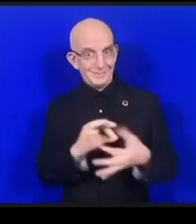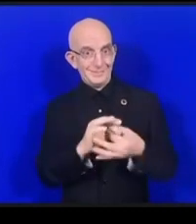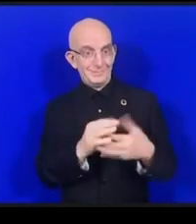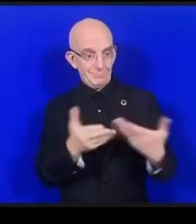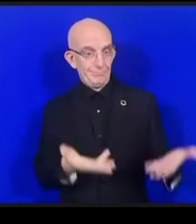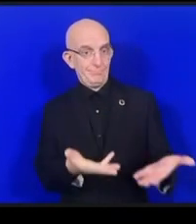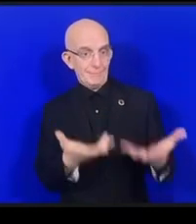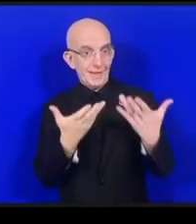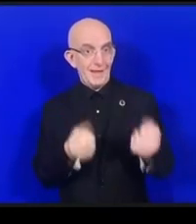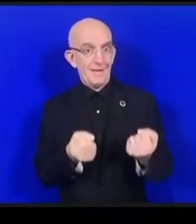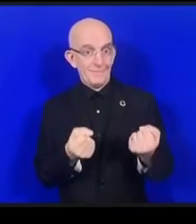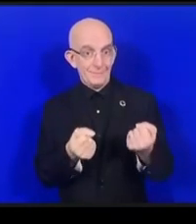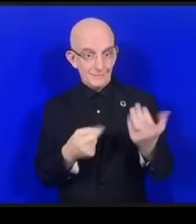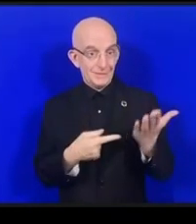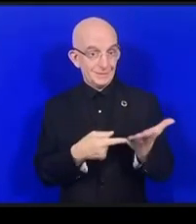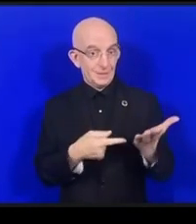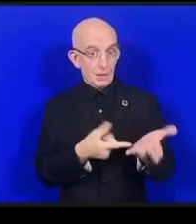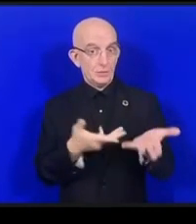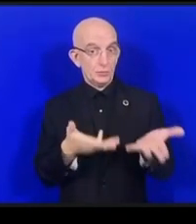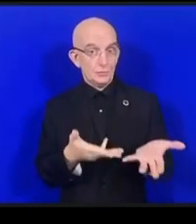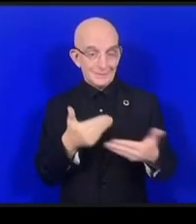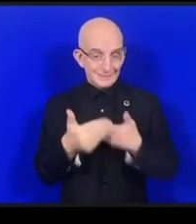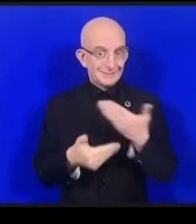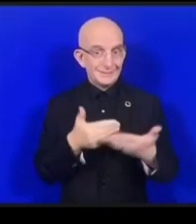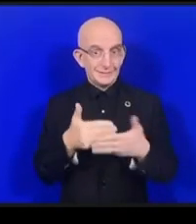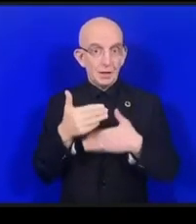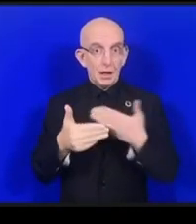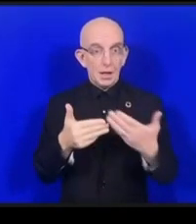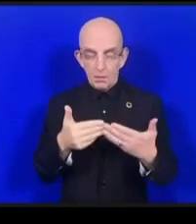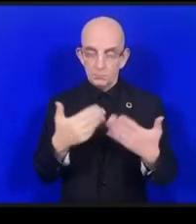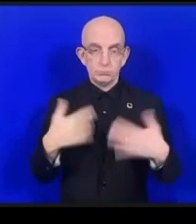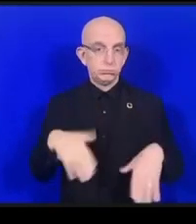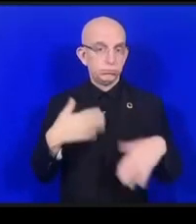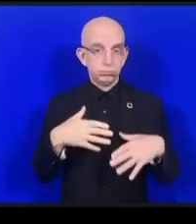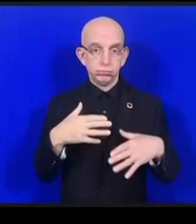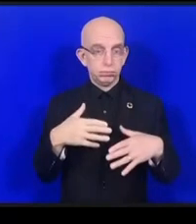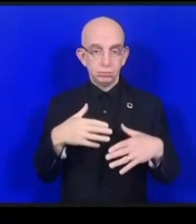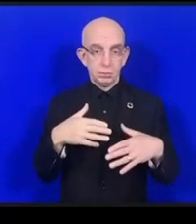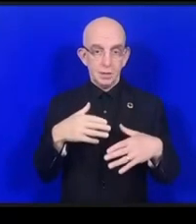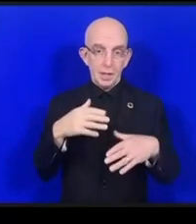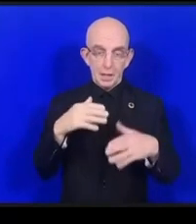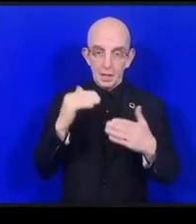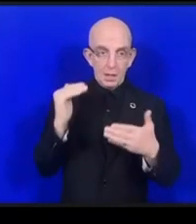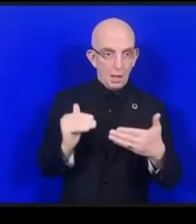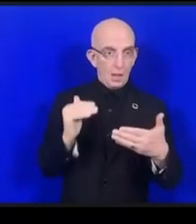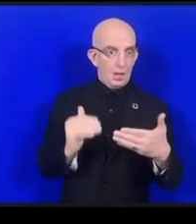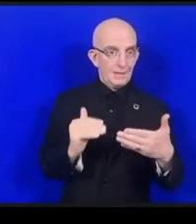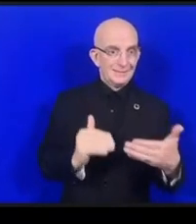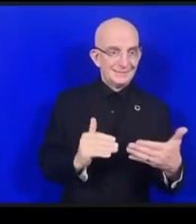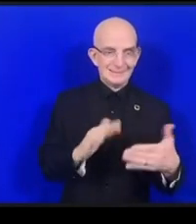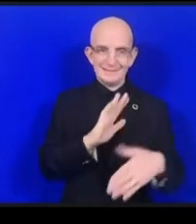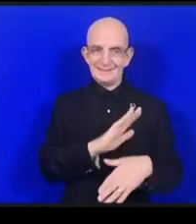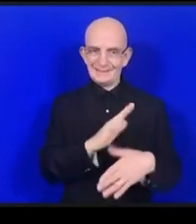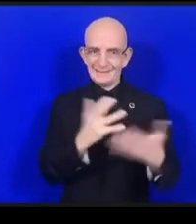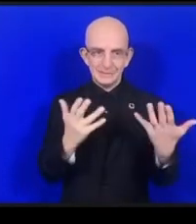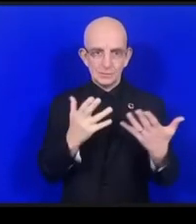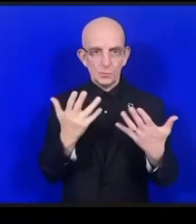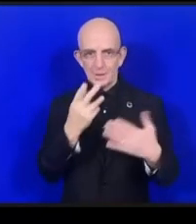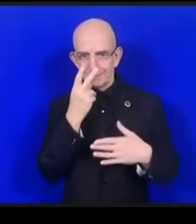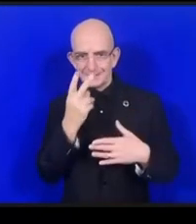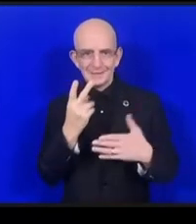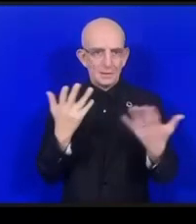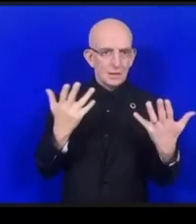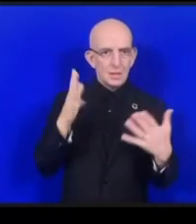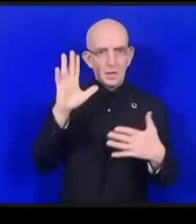технологий мы действительно родились уже с технологией в руках так сказать мы коренные жители